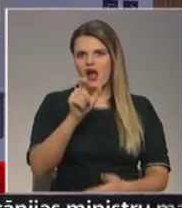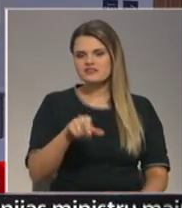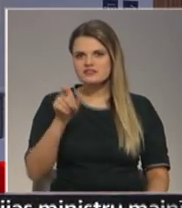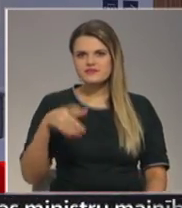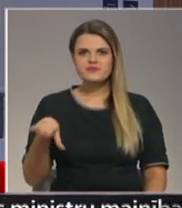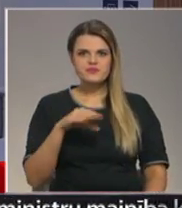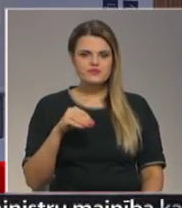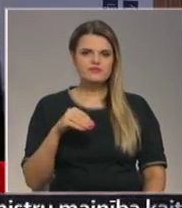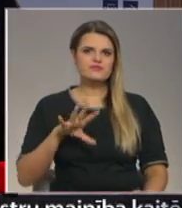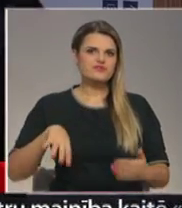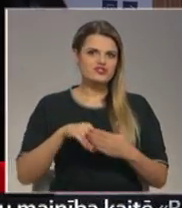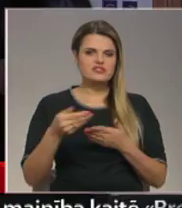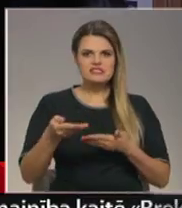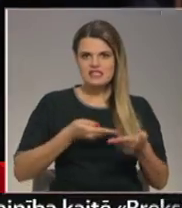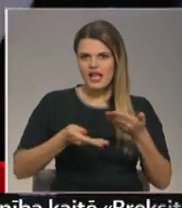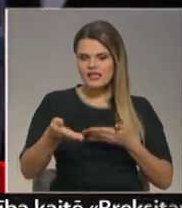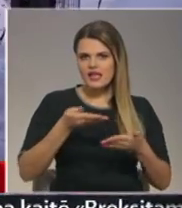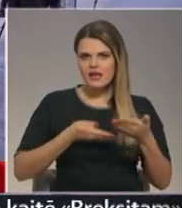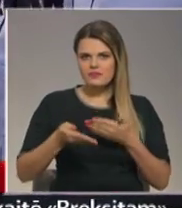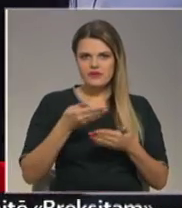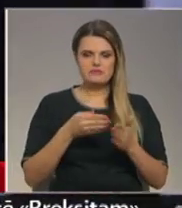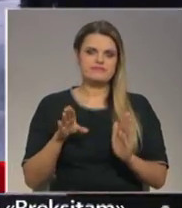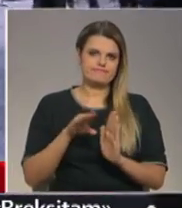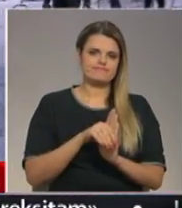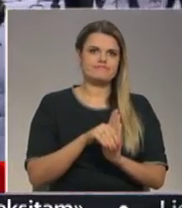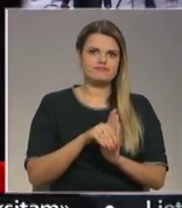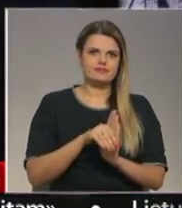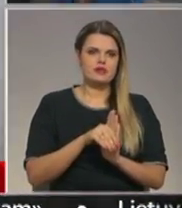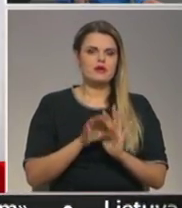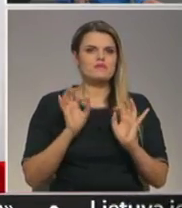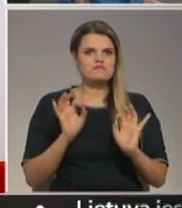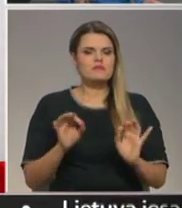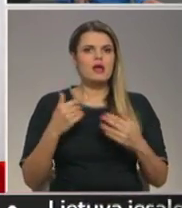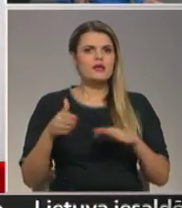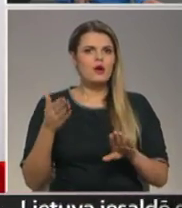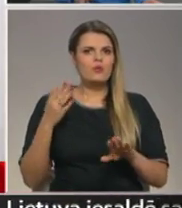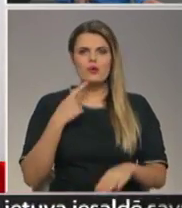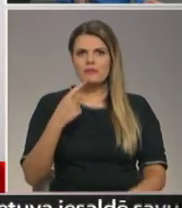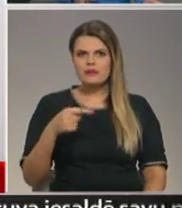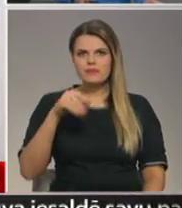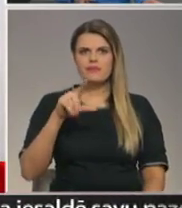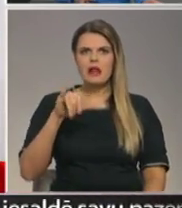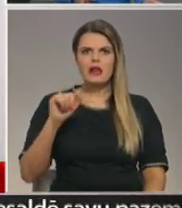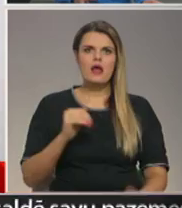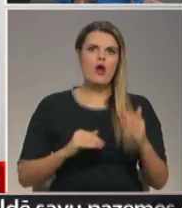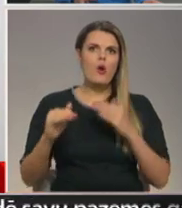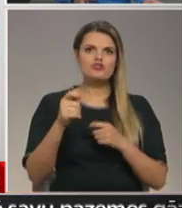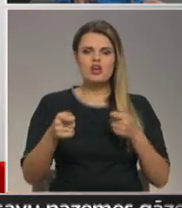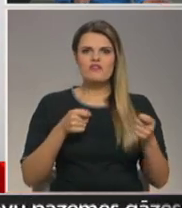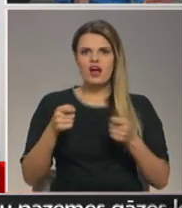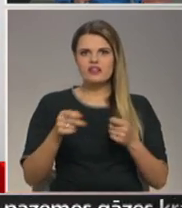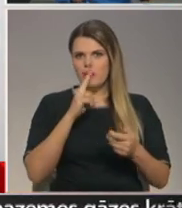mums līdzinējās sadarbības šī pievienojās. Jā, jau minējām, ka Telija augstākās